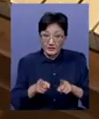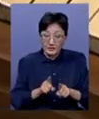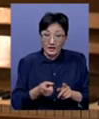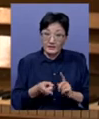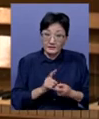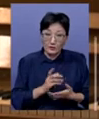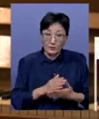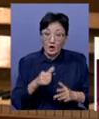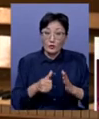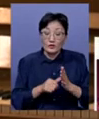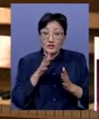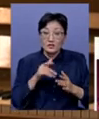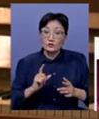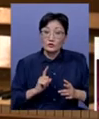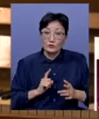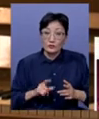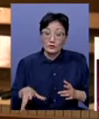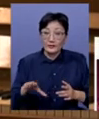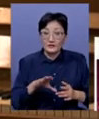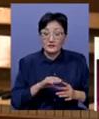16 жыл күтіп отырдым.